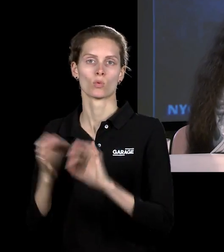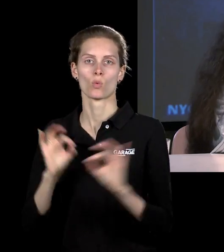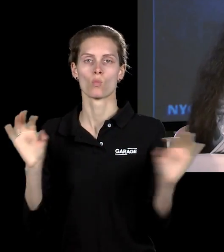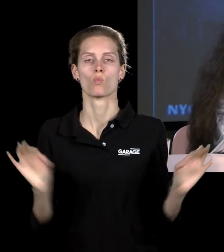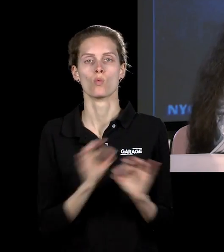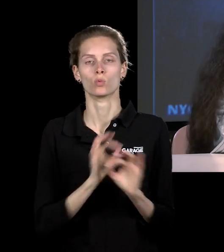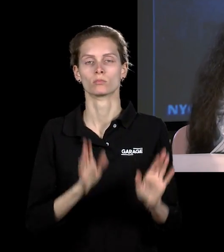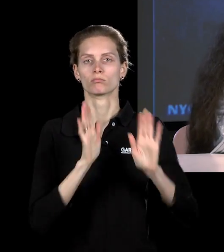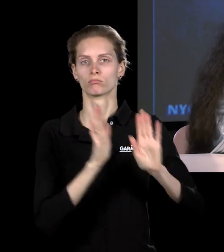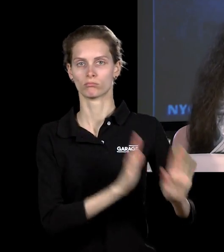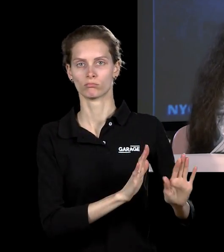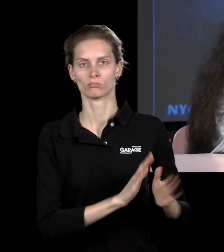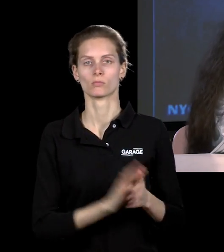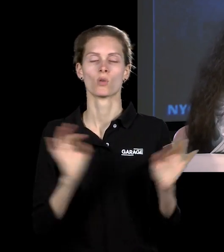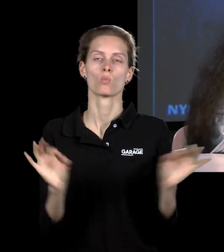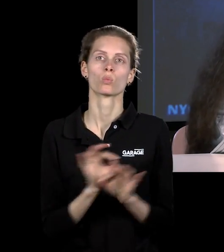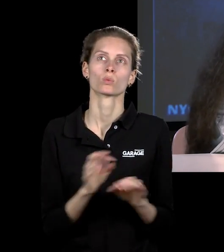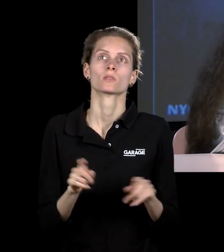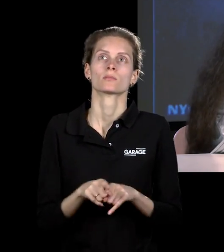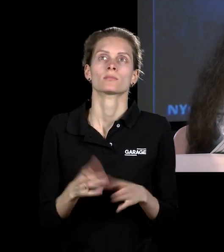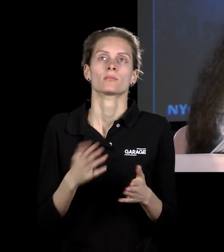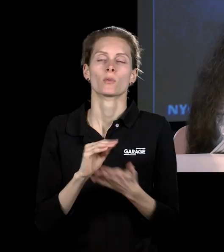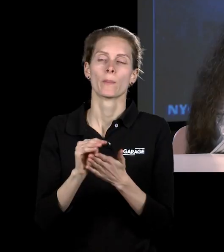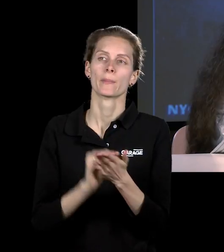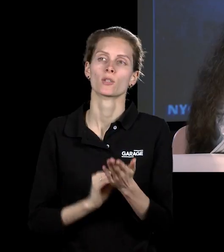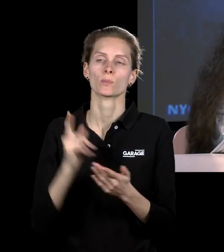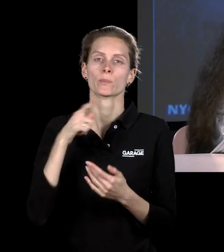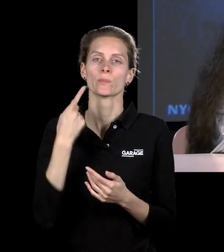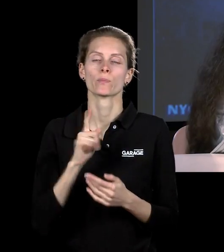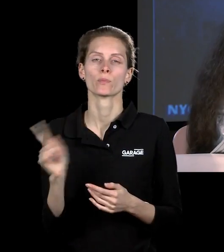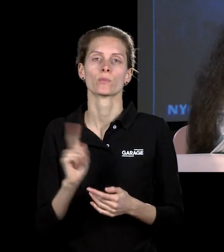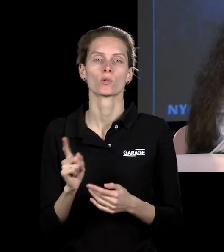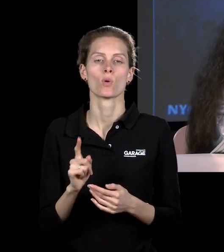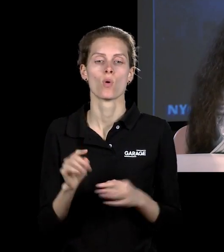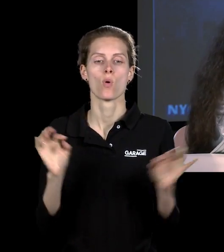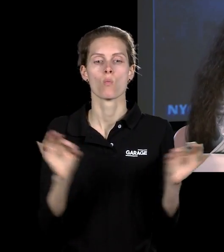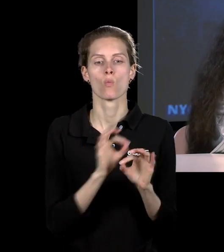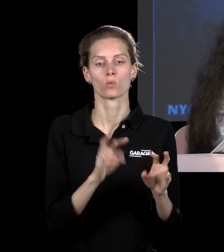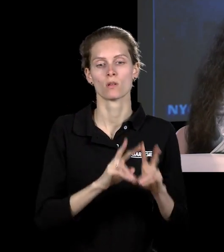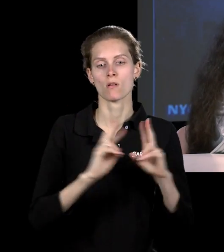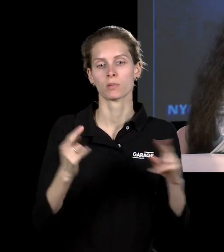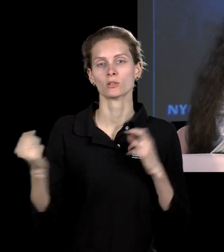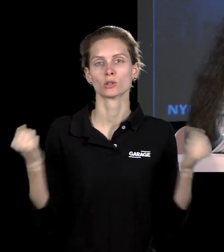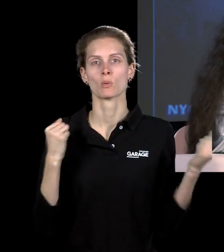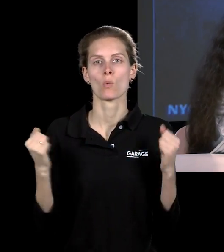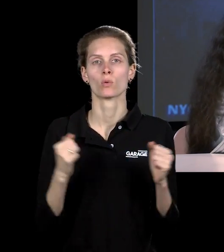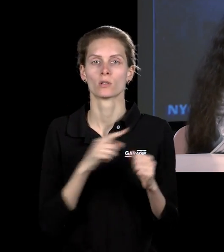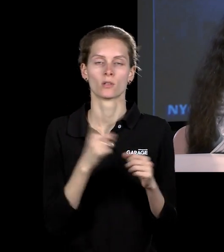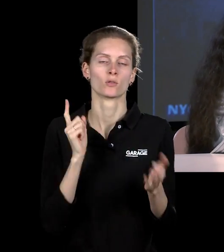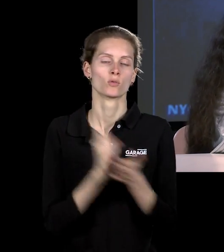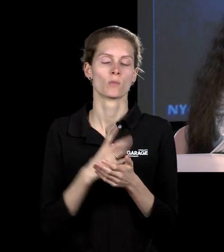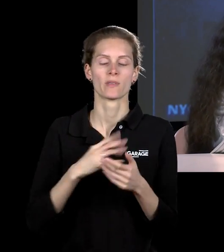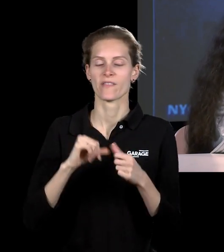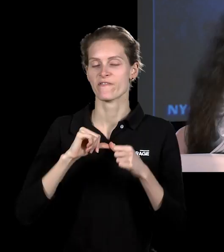музыки, потому что музыка, опять-таки, тоже такое занятие, как он писал, как... сродни спорту, ты всегда должен быть оставаться молодым и в